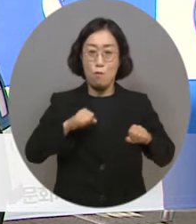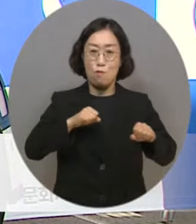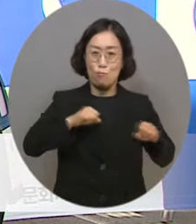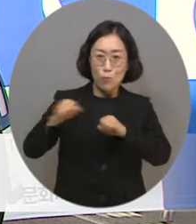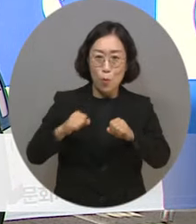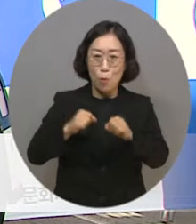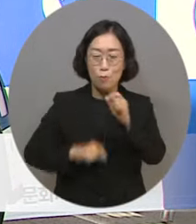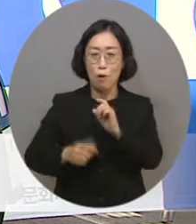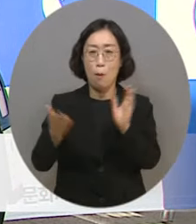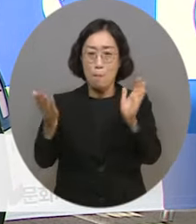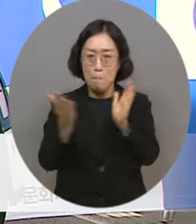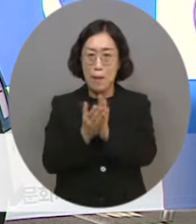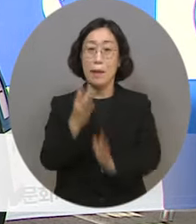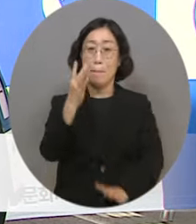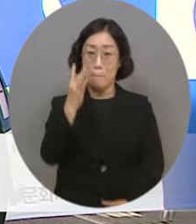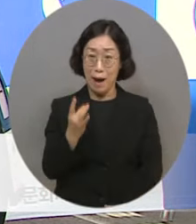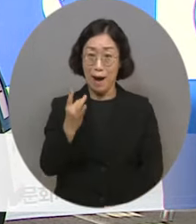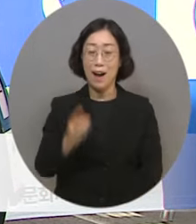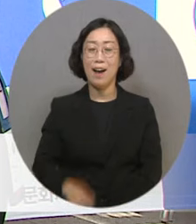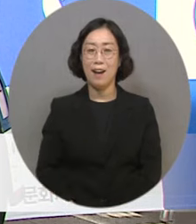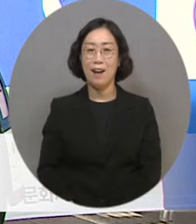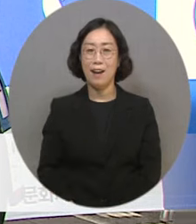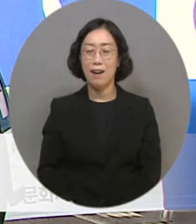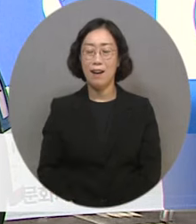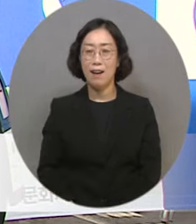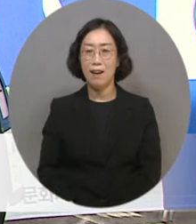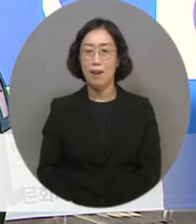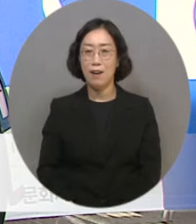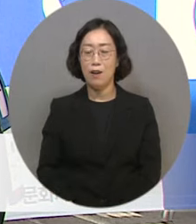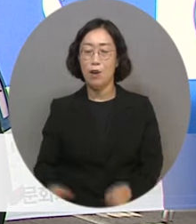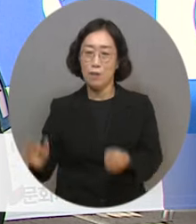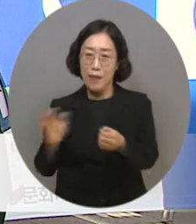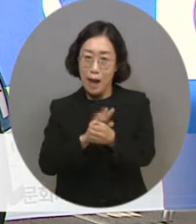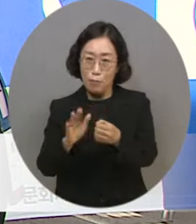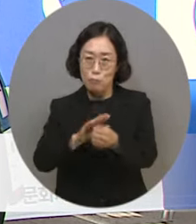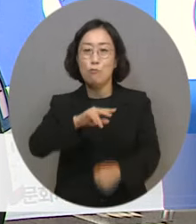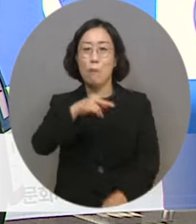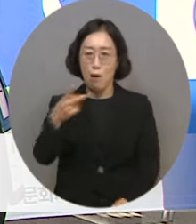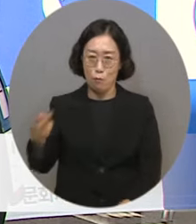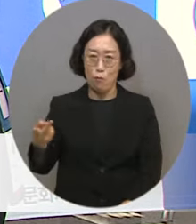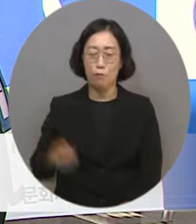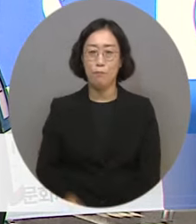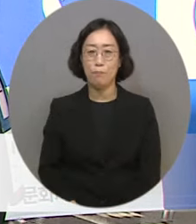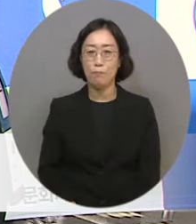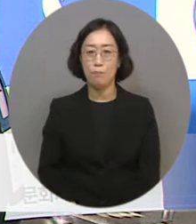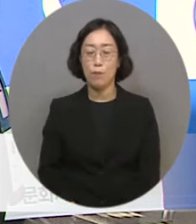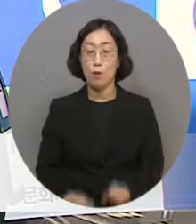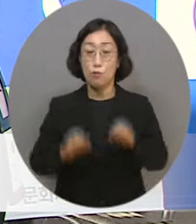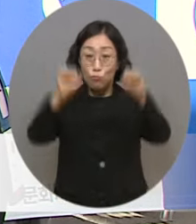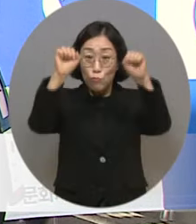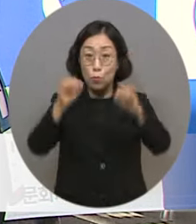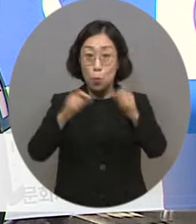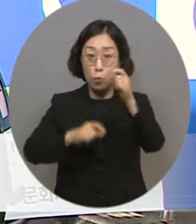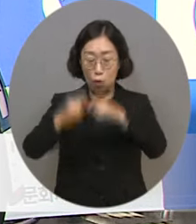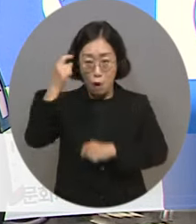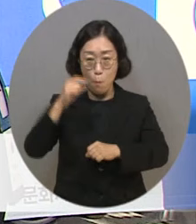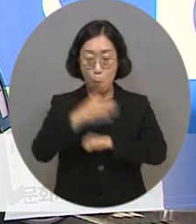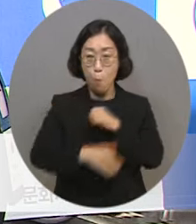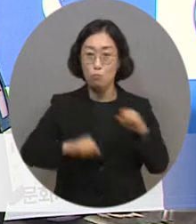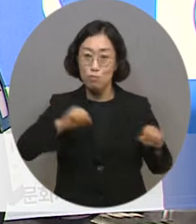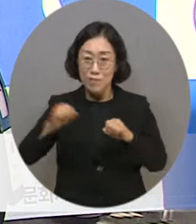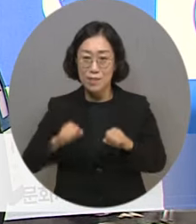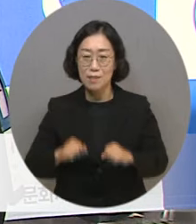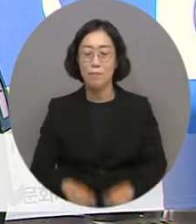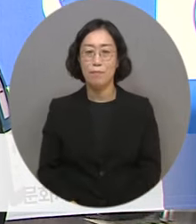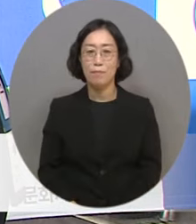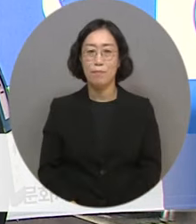운동이 좀 더 제 적성에 맞는 것 같아가지고 탁구를 다시 하게 됐습니다. 운동도 하는 느낌도 많이 들고